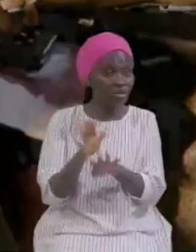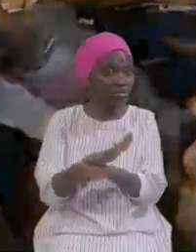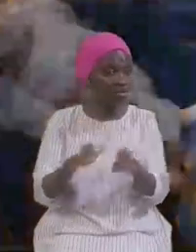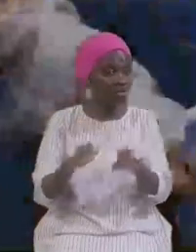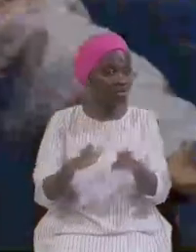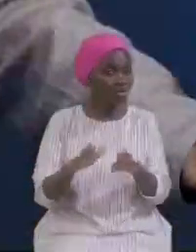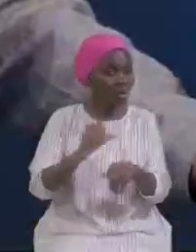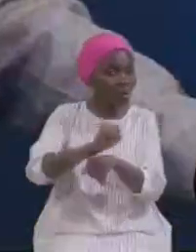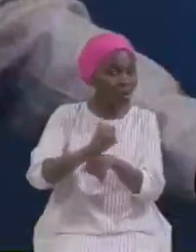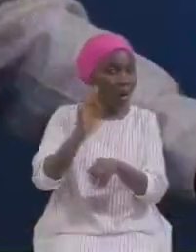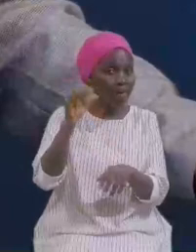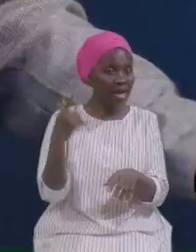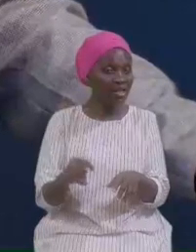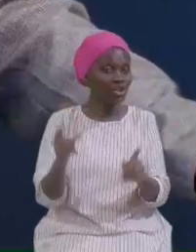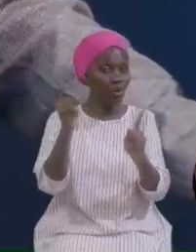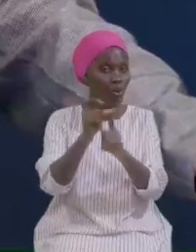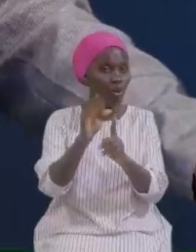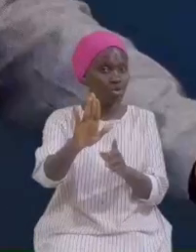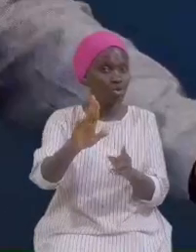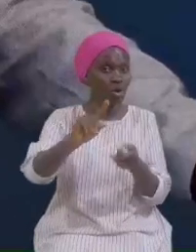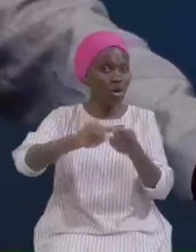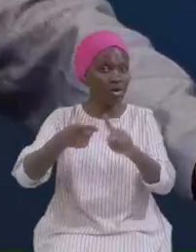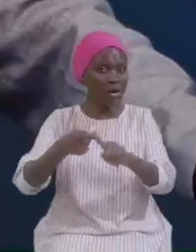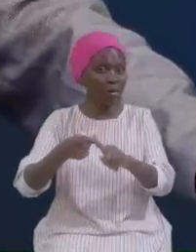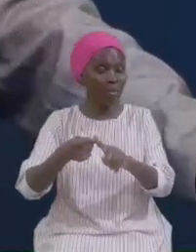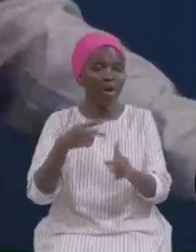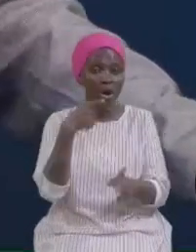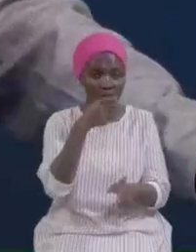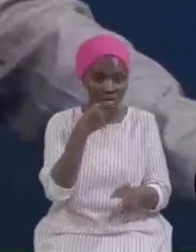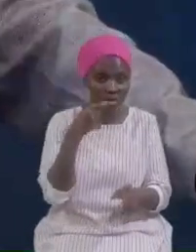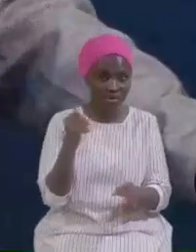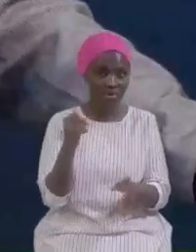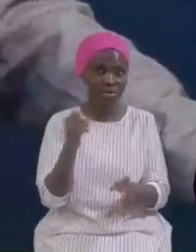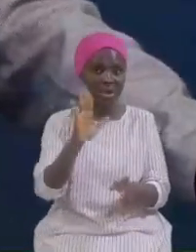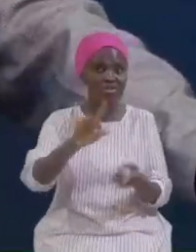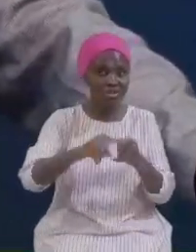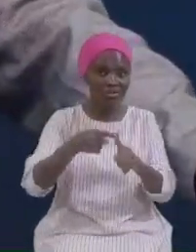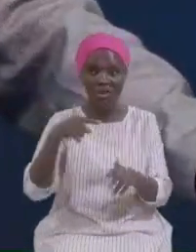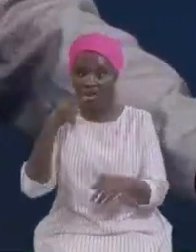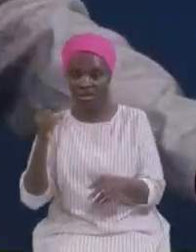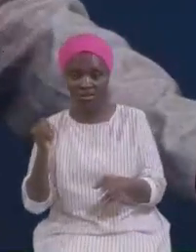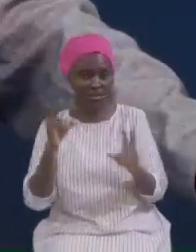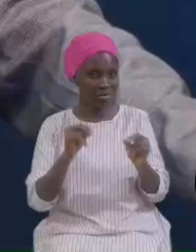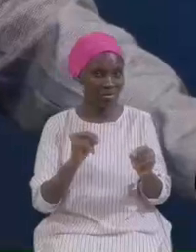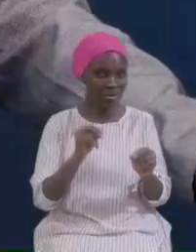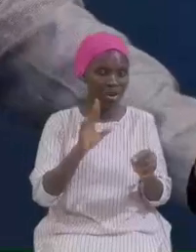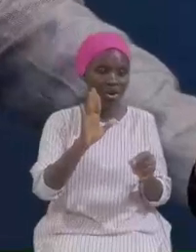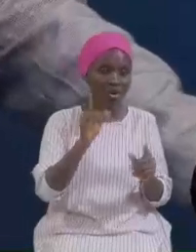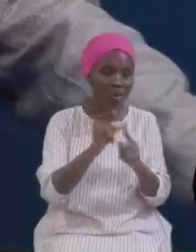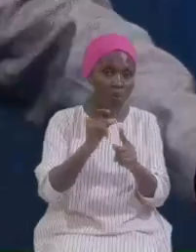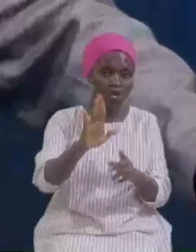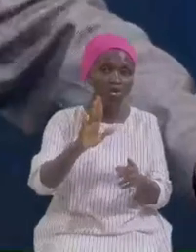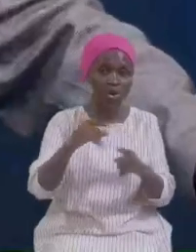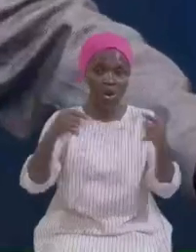ne marche pas par les paroles de tes voisins, par les paroles de tes amis, par les paroles de